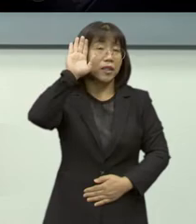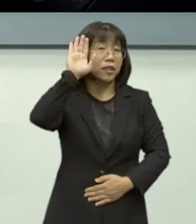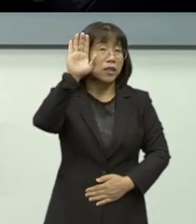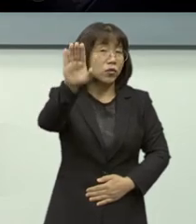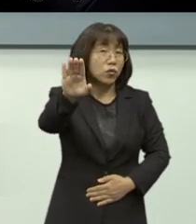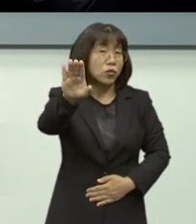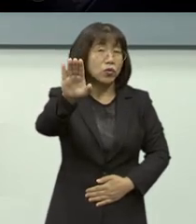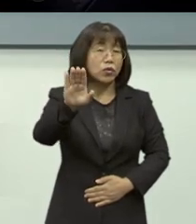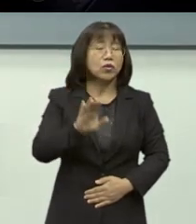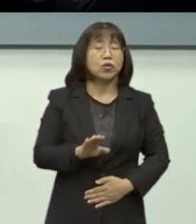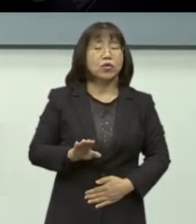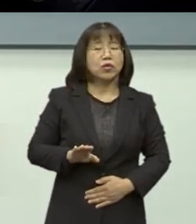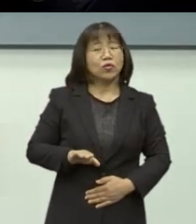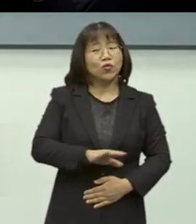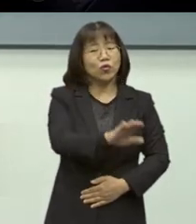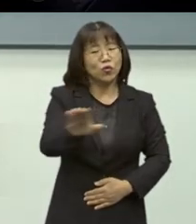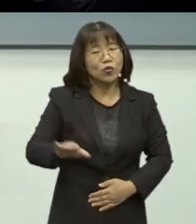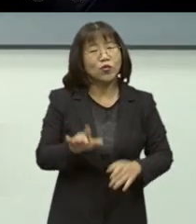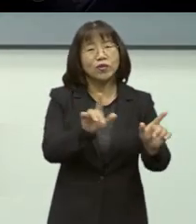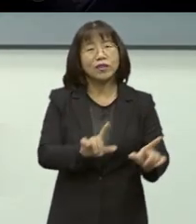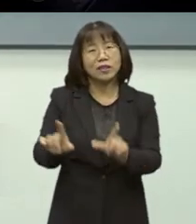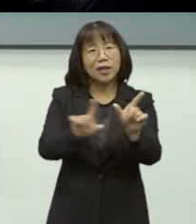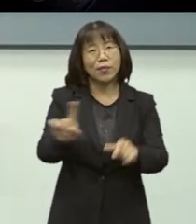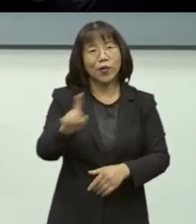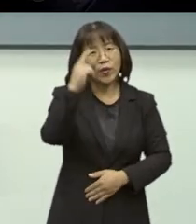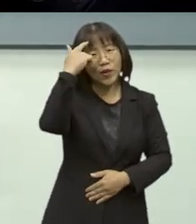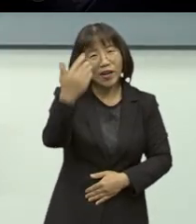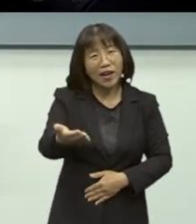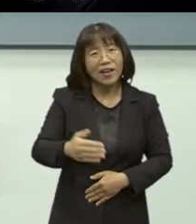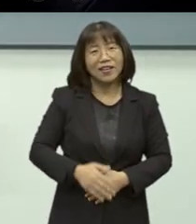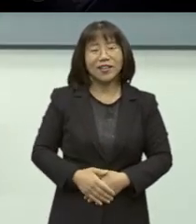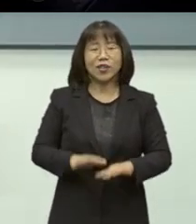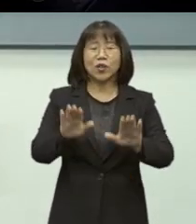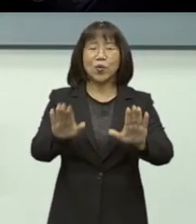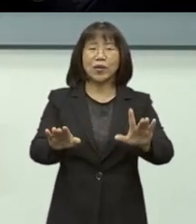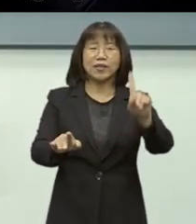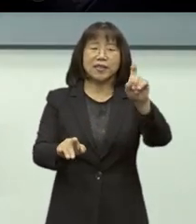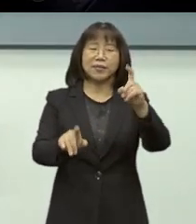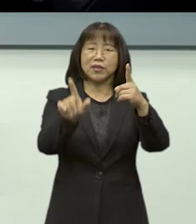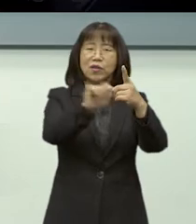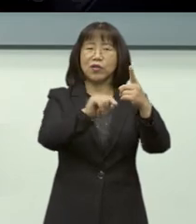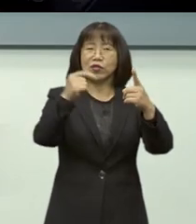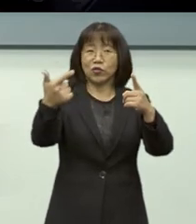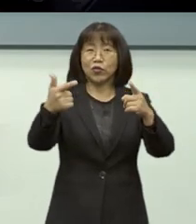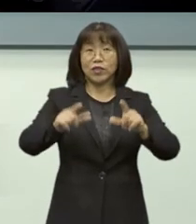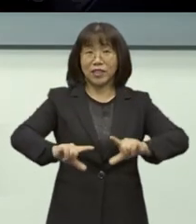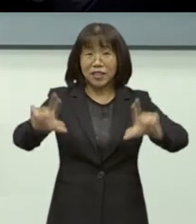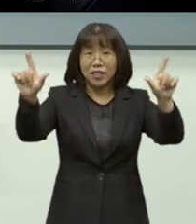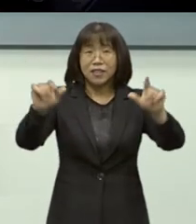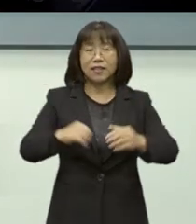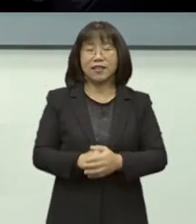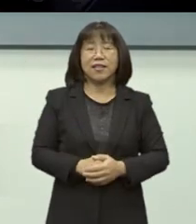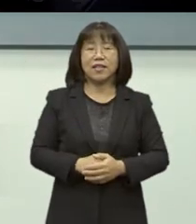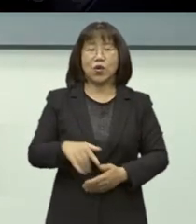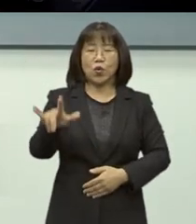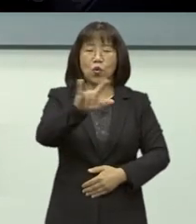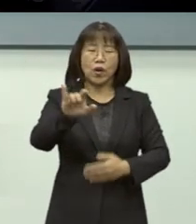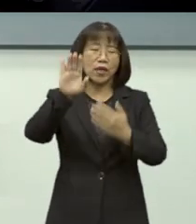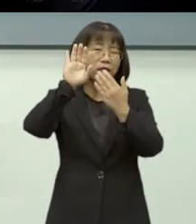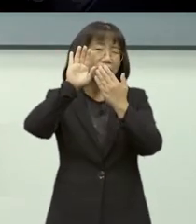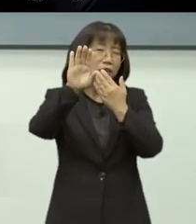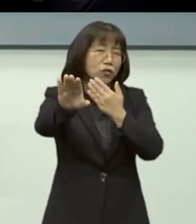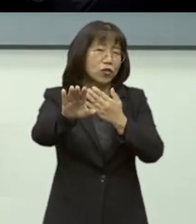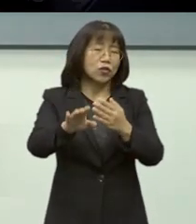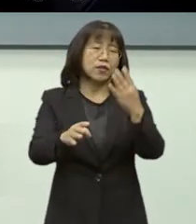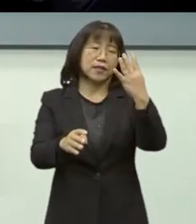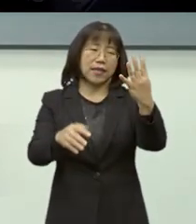코로나 이후 우리는 어떤 삶을 살게 될까요? 강서구가 오는 11월 6일 오후 4시 코로나19로 앞당겨진